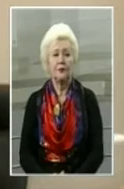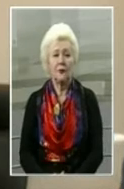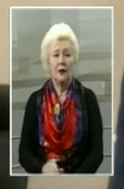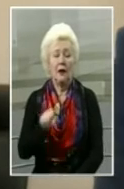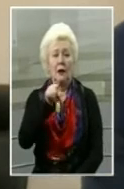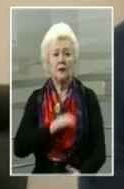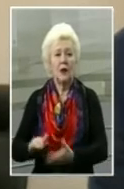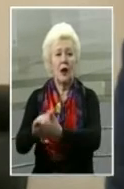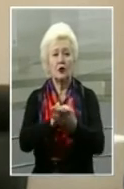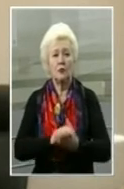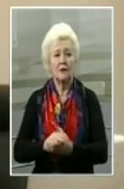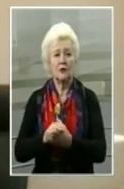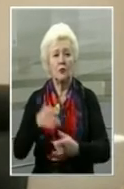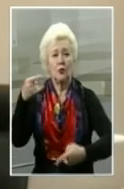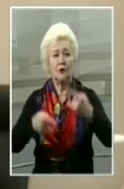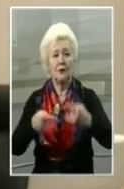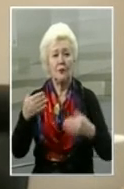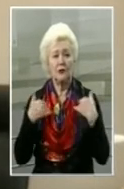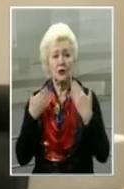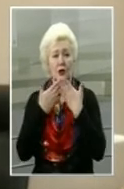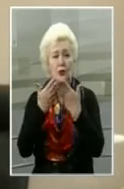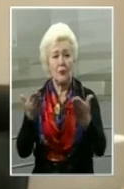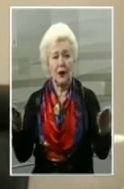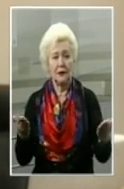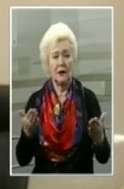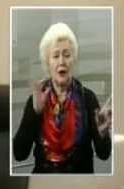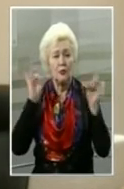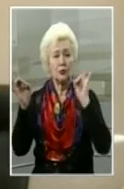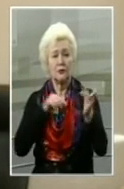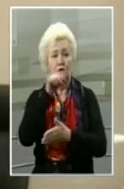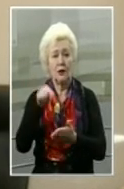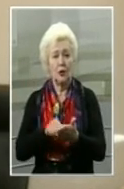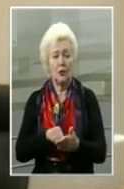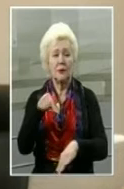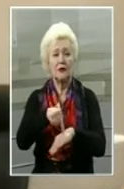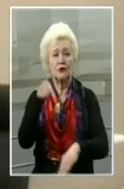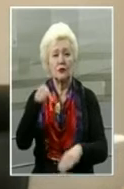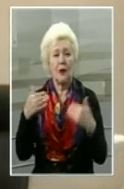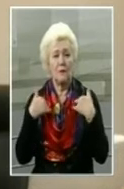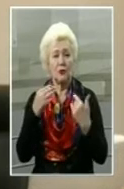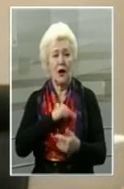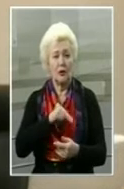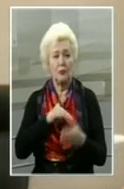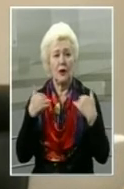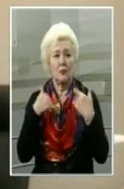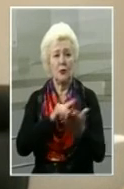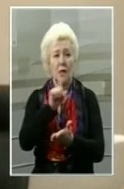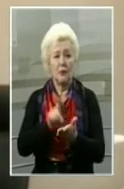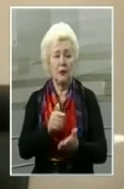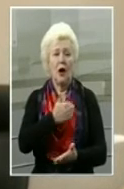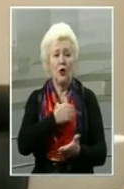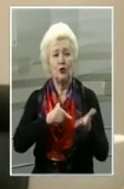На громадському телебаченні до мене прозвучало питання стосовно моєї роботи і моєї посади. Так я